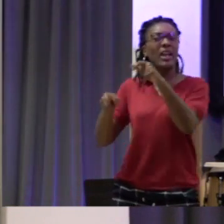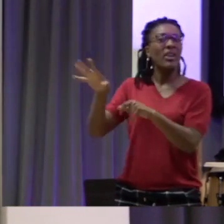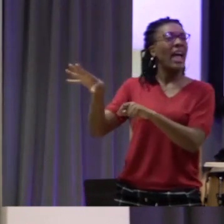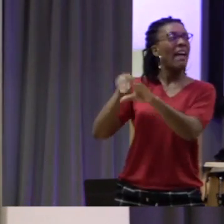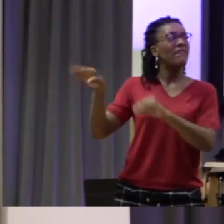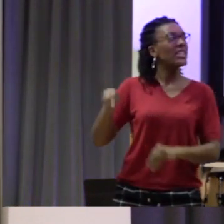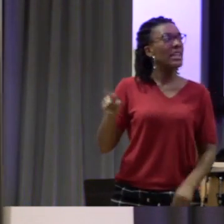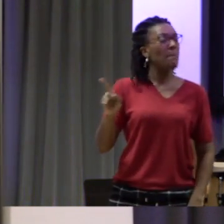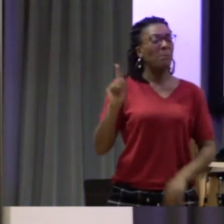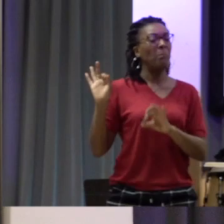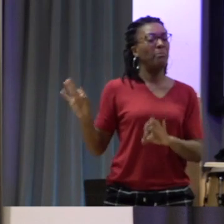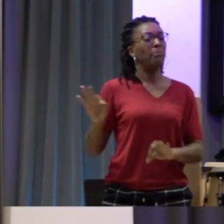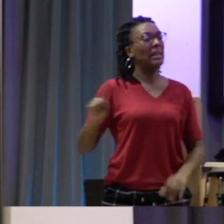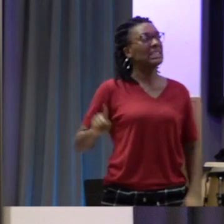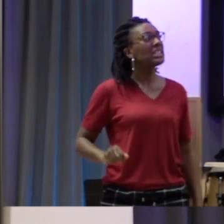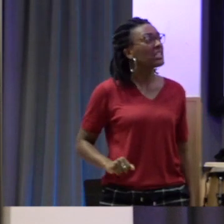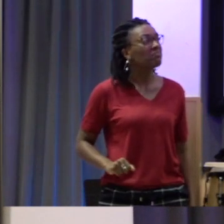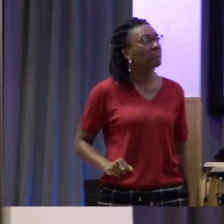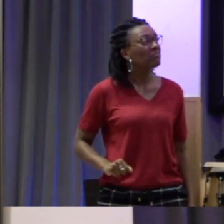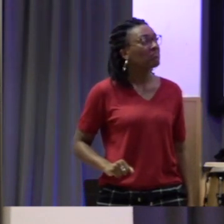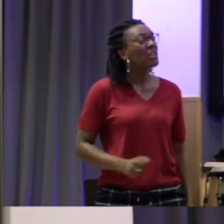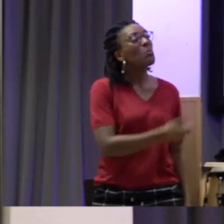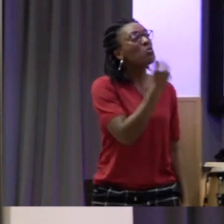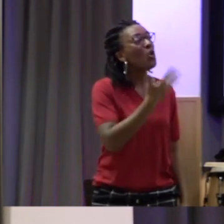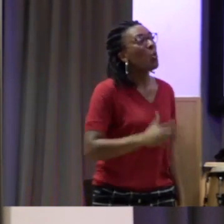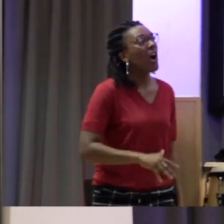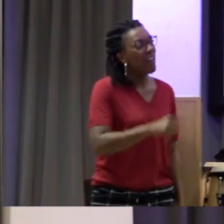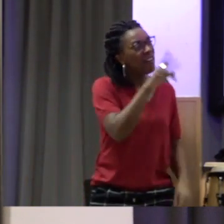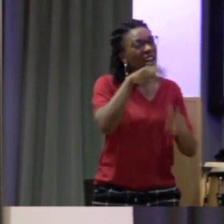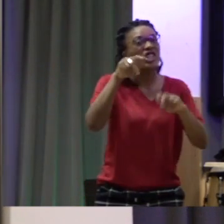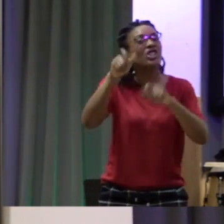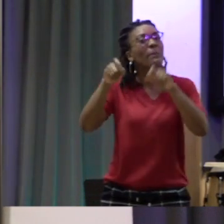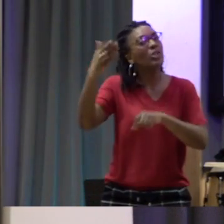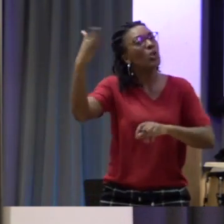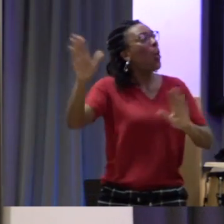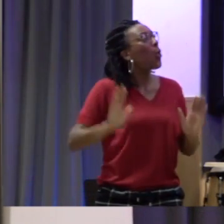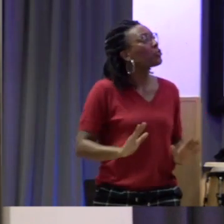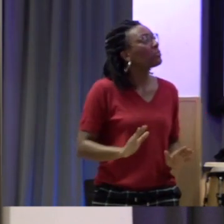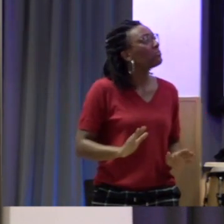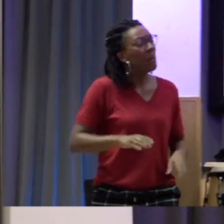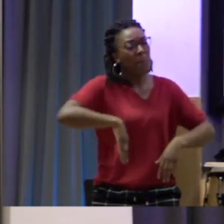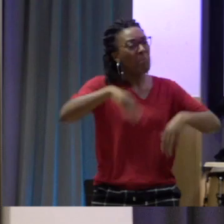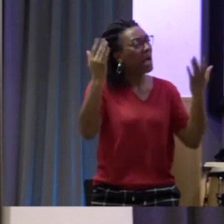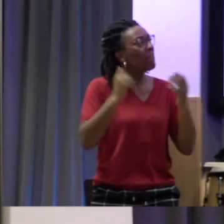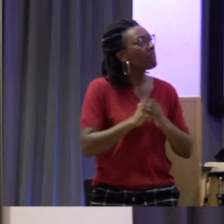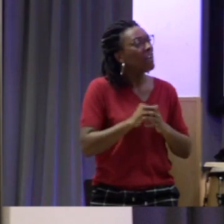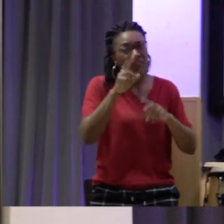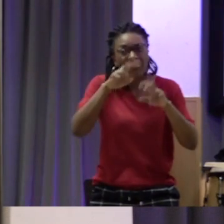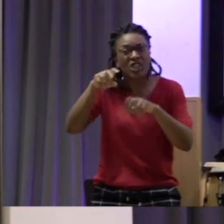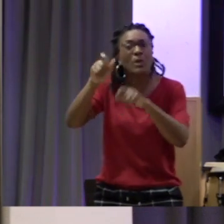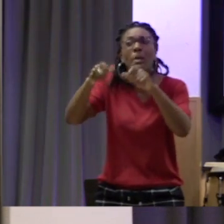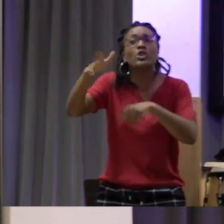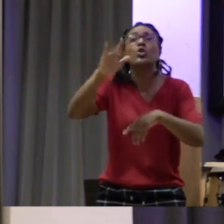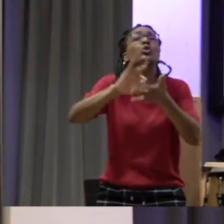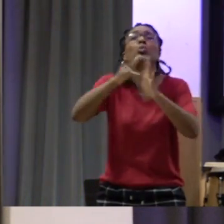étaient pas dignes. Allez donc dans les carrefours et appelez aux noces tout